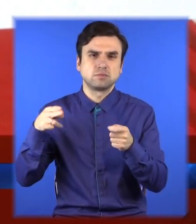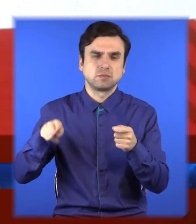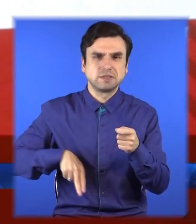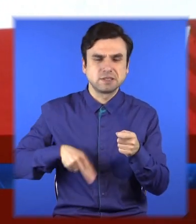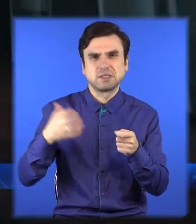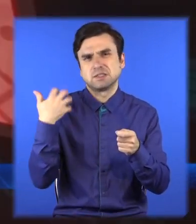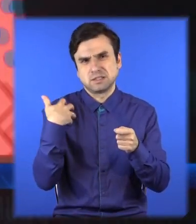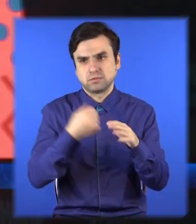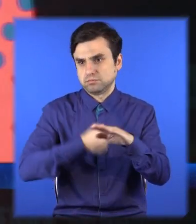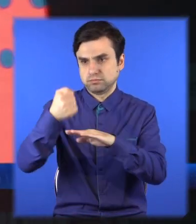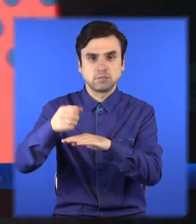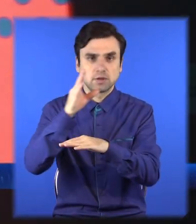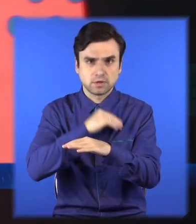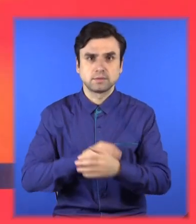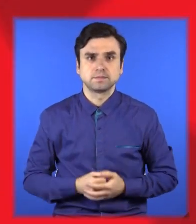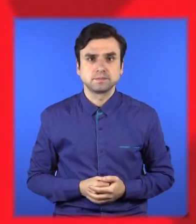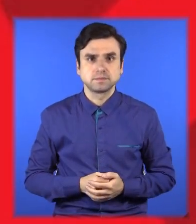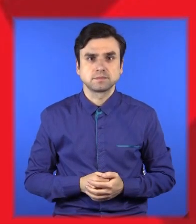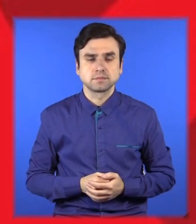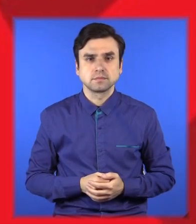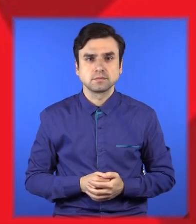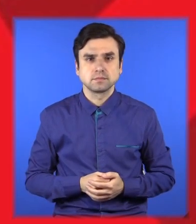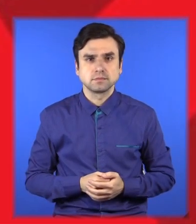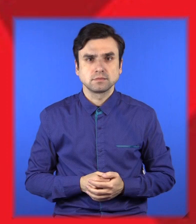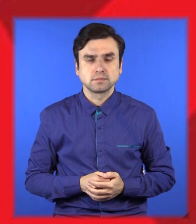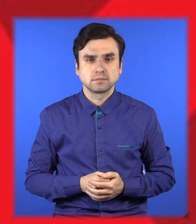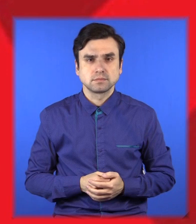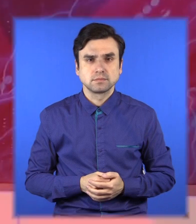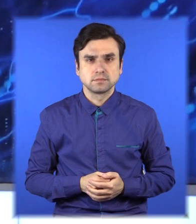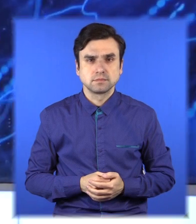компанії «Медінвест». Катерина Батаєва, Олег Нікітін, Перший міський.